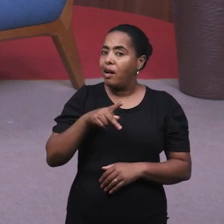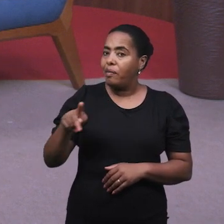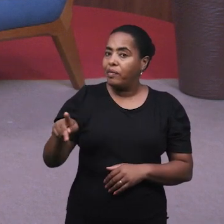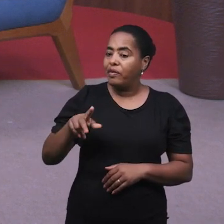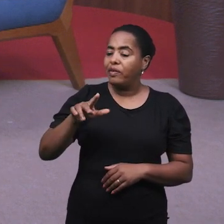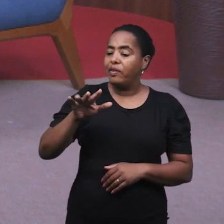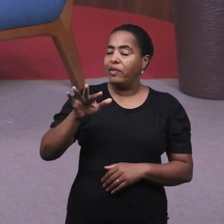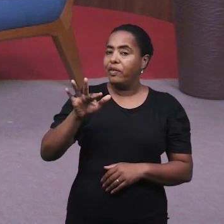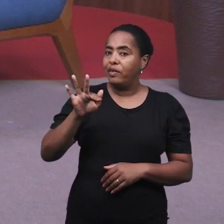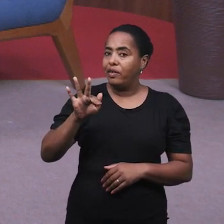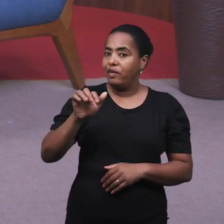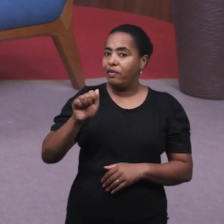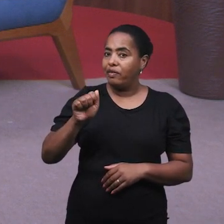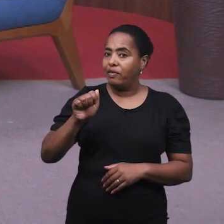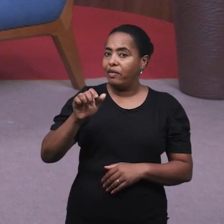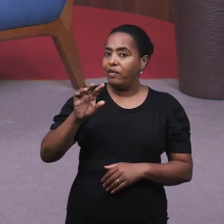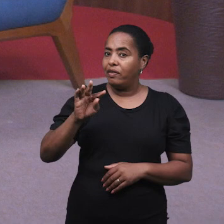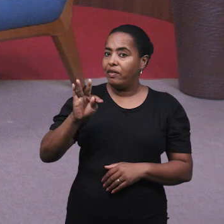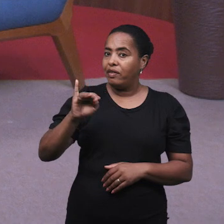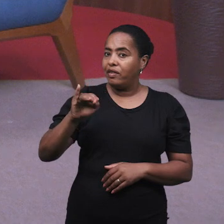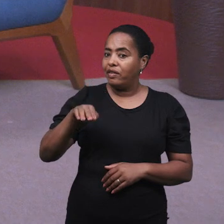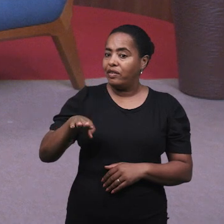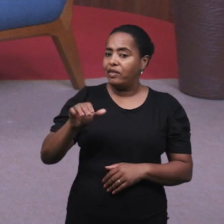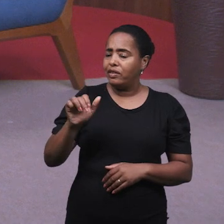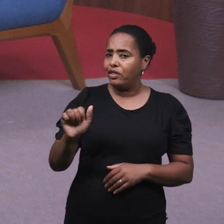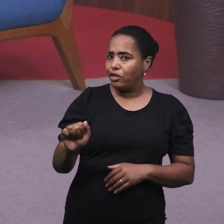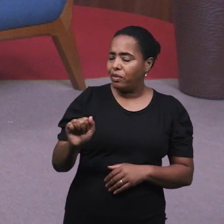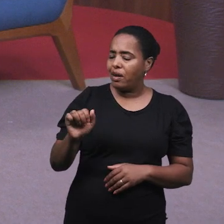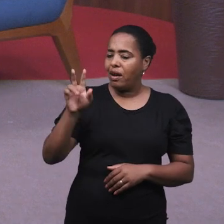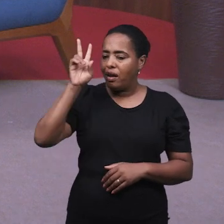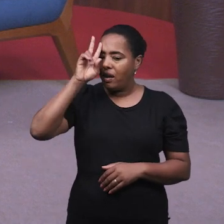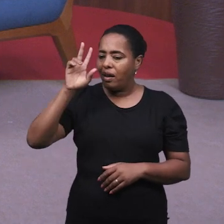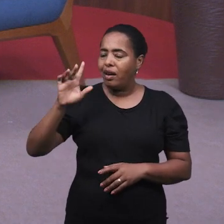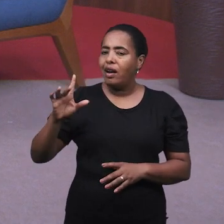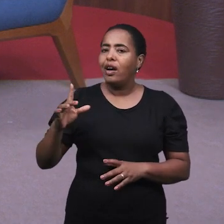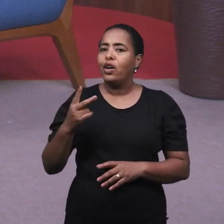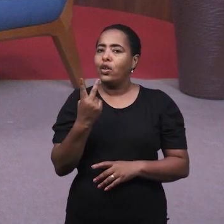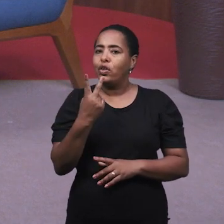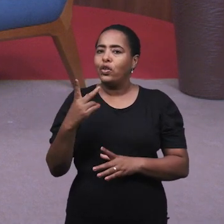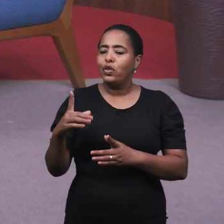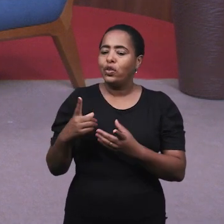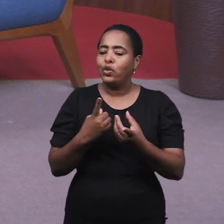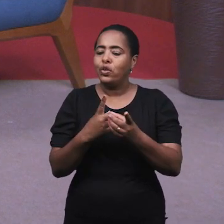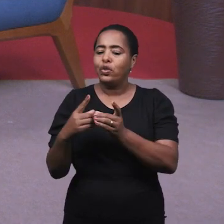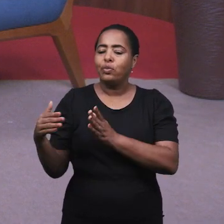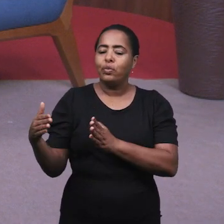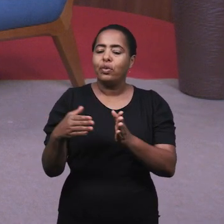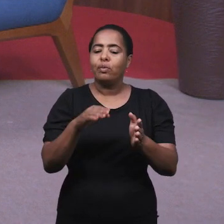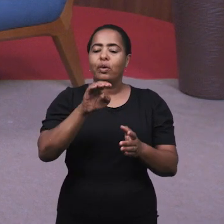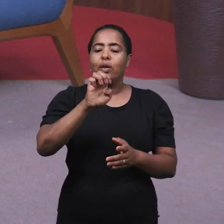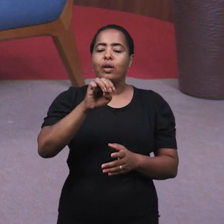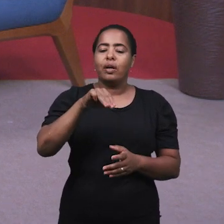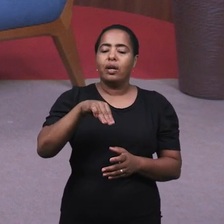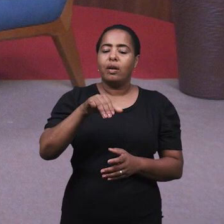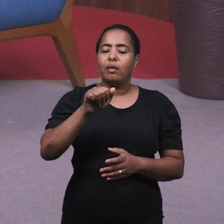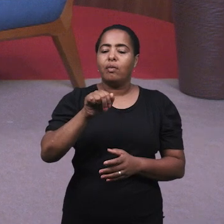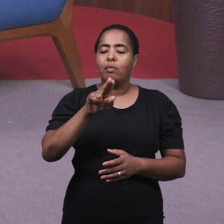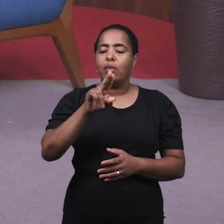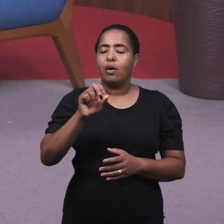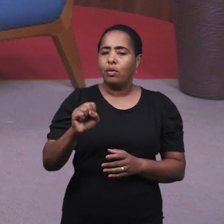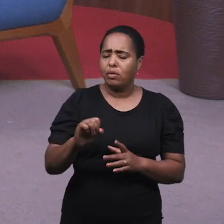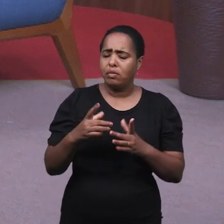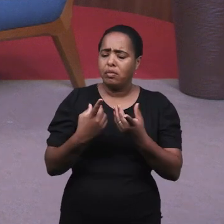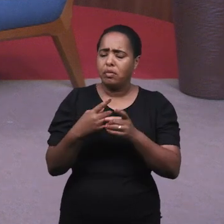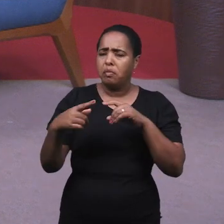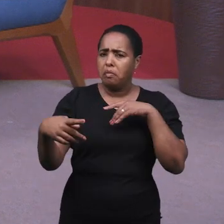racontée par la professeure Fatima Malavasi. Cette histoire, c'est l'histoire de deux disciples dans le chemin d'Emmaüs. C'étaient